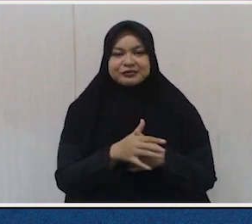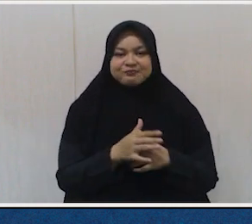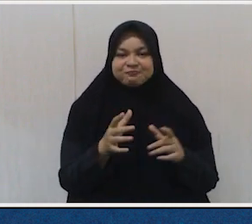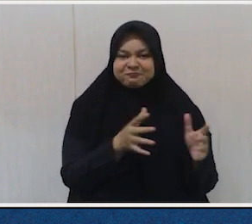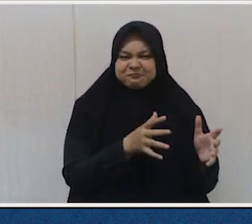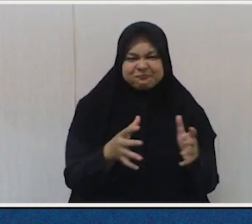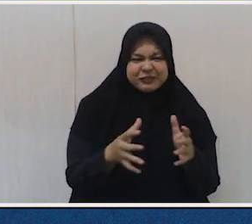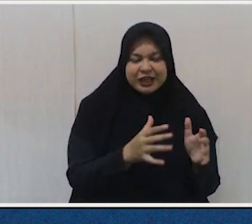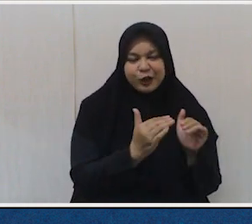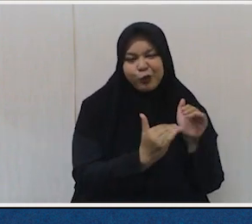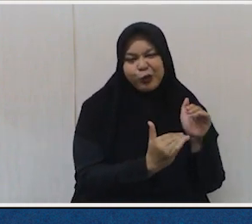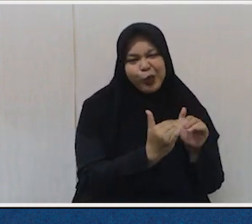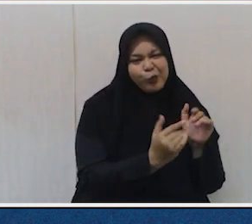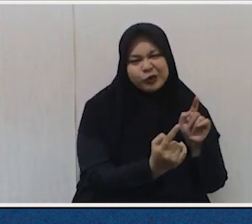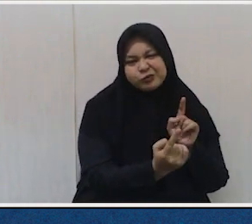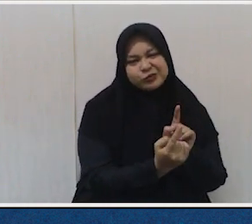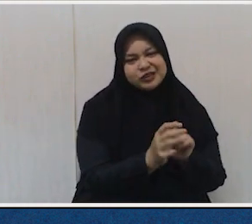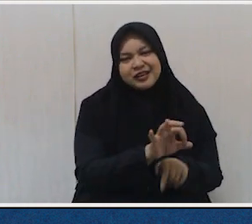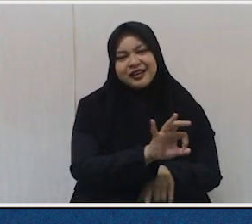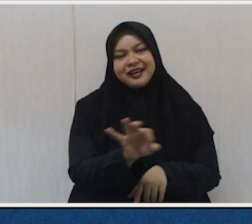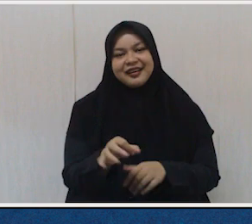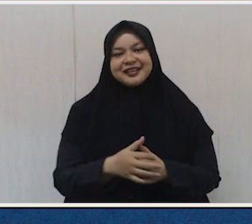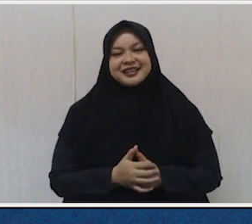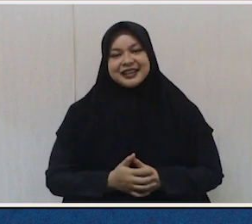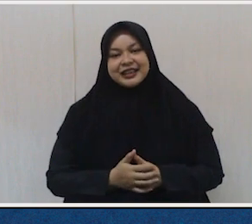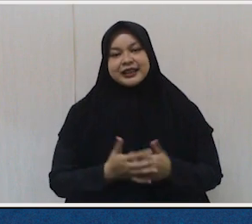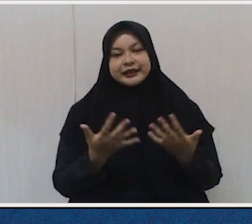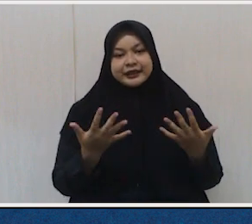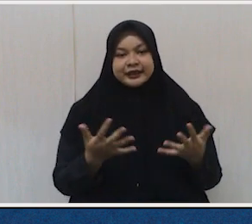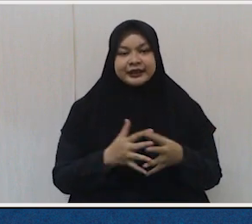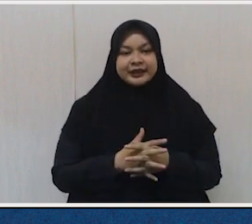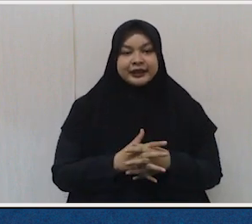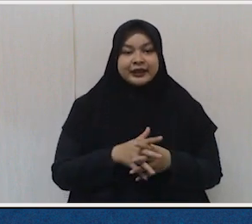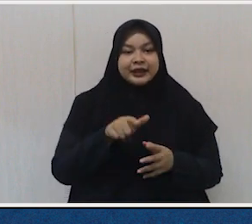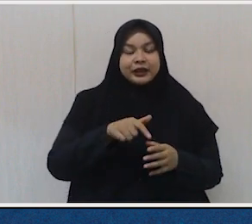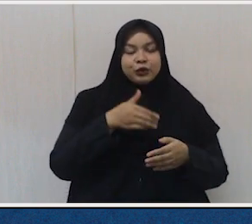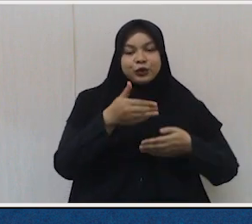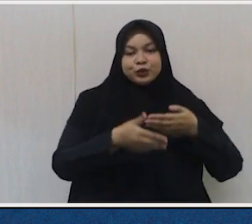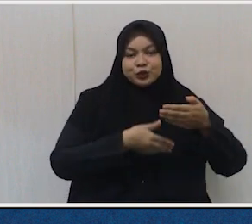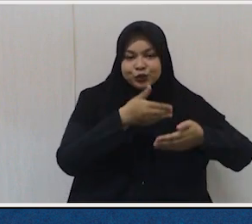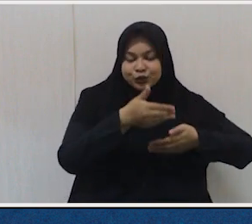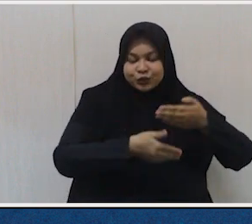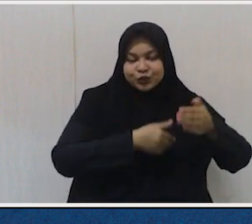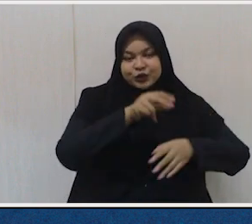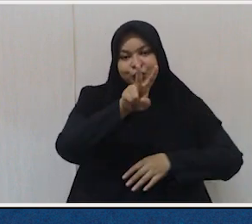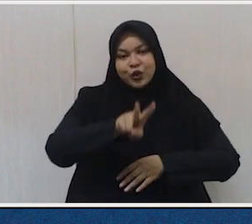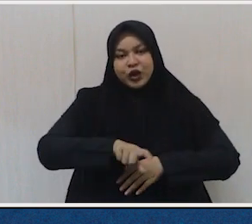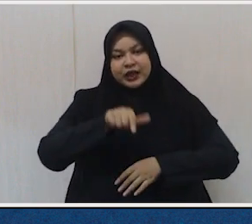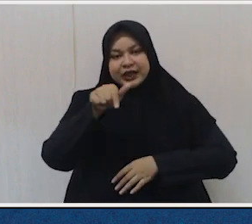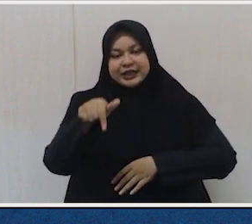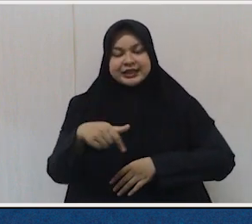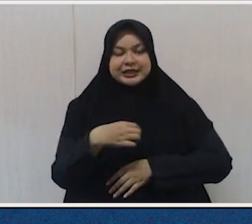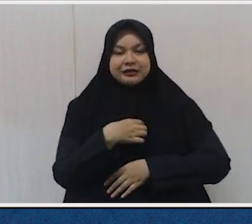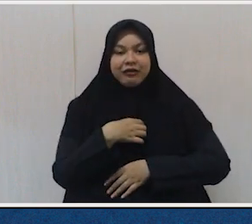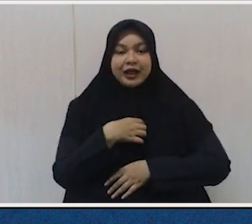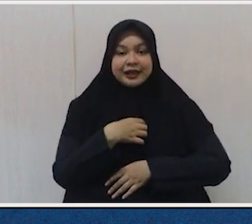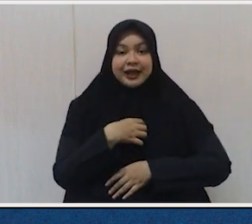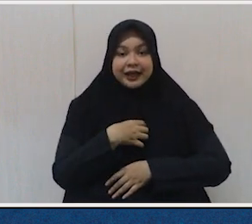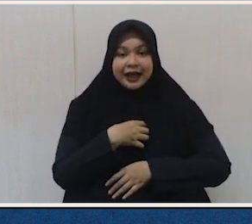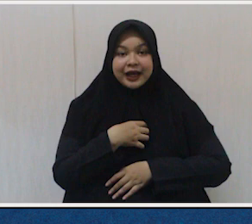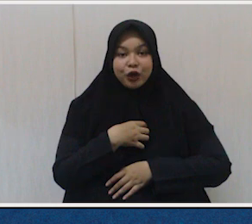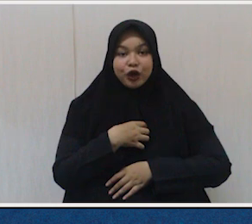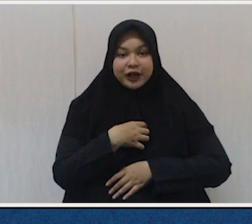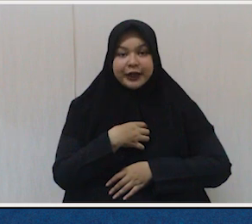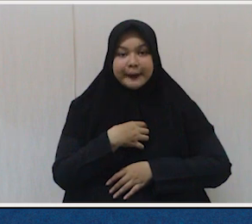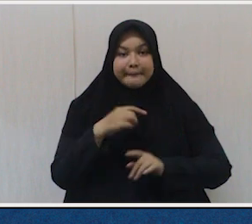eh lobi-lobi gitu ya untuk pengadaannya Nah itu terus digunakan ya Eh baik itu sifatnya